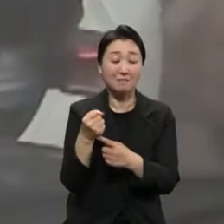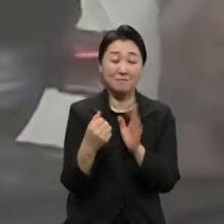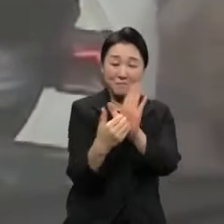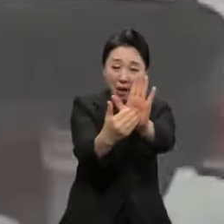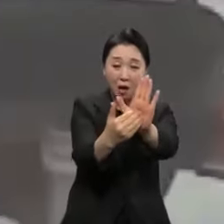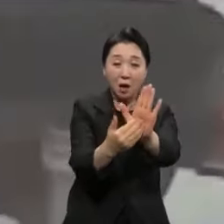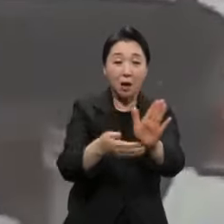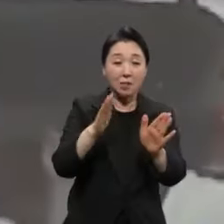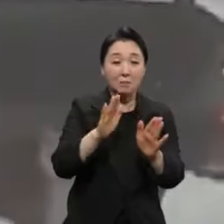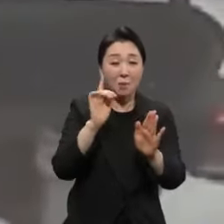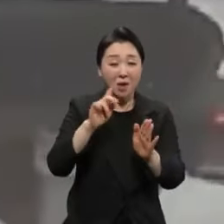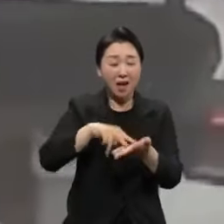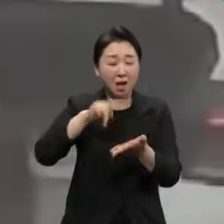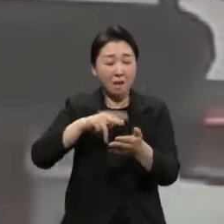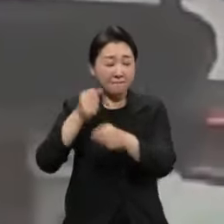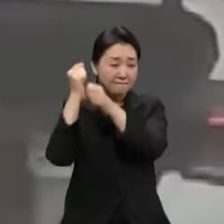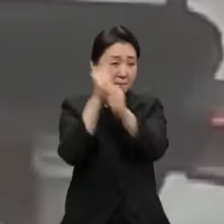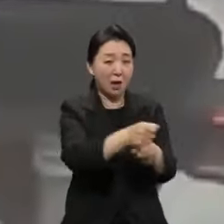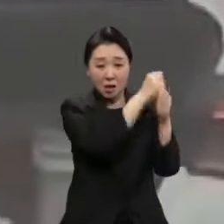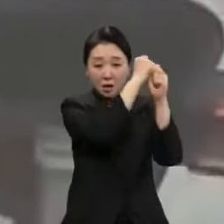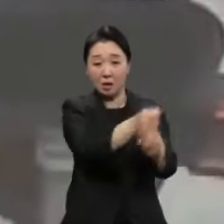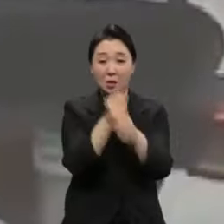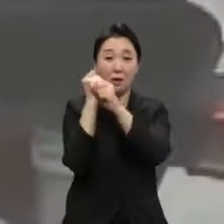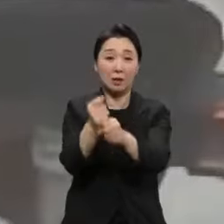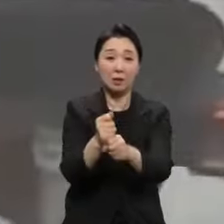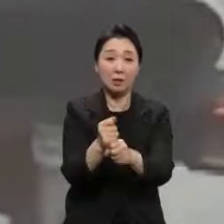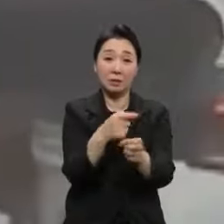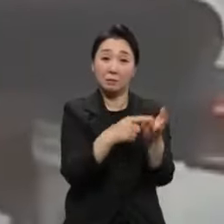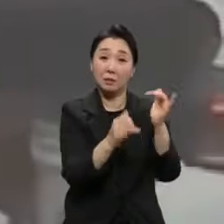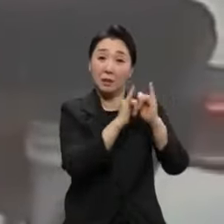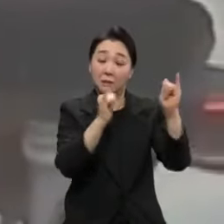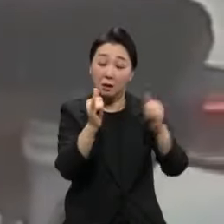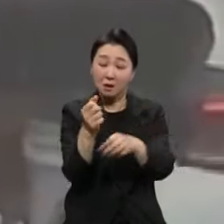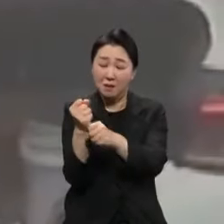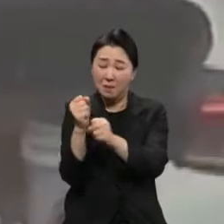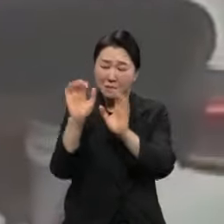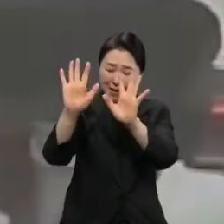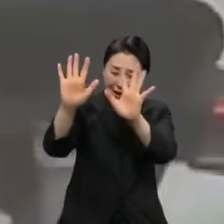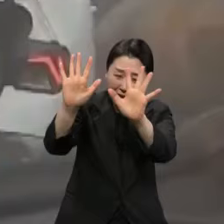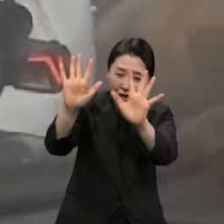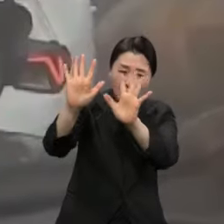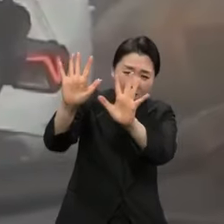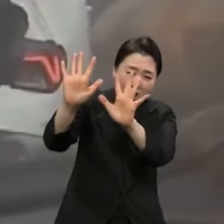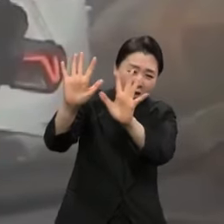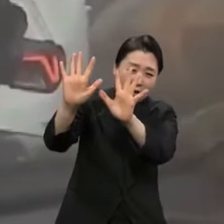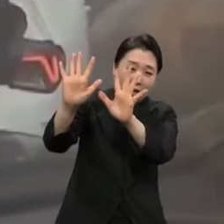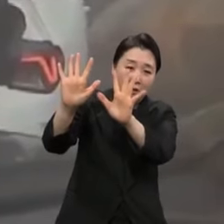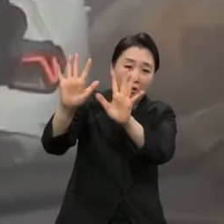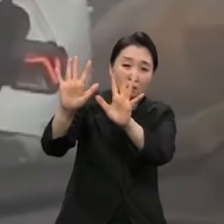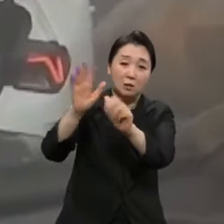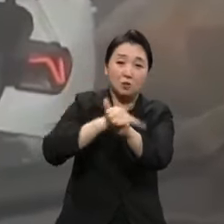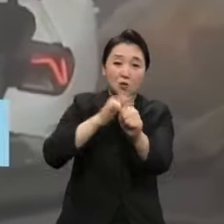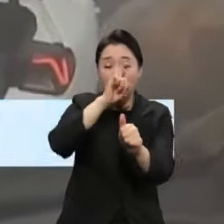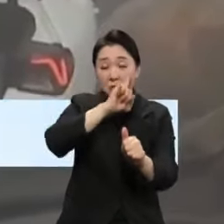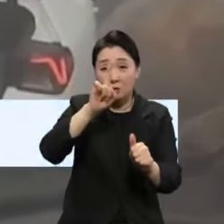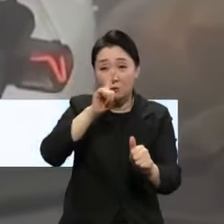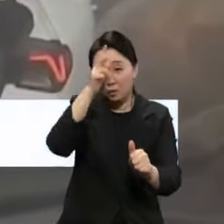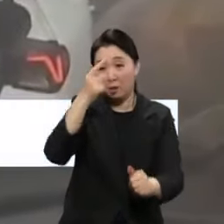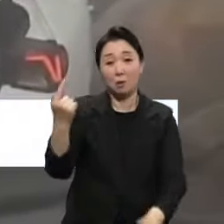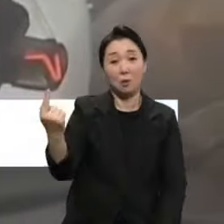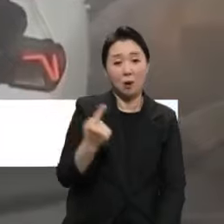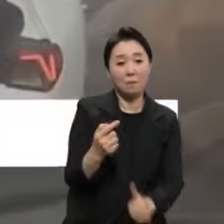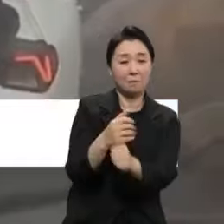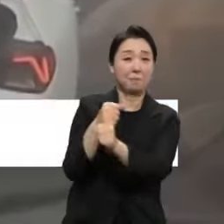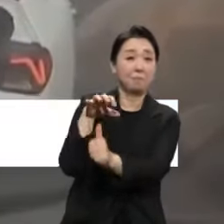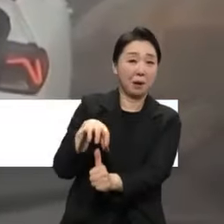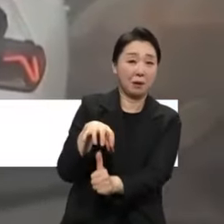막는데도 폴짝 뛰며 계속 때립니다. 피해자는 방망이를 붙잡고 버팁니다. 주변 신고에 출동한 경찰에